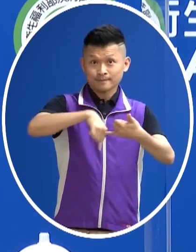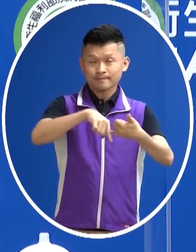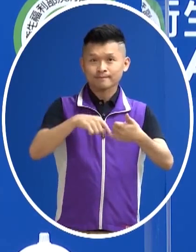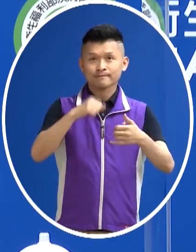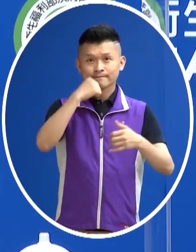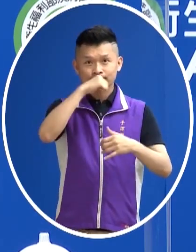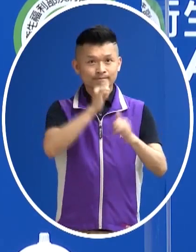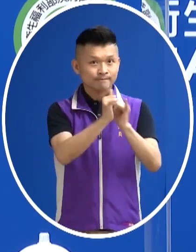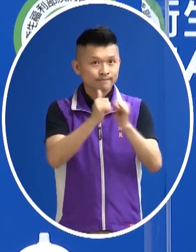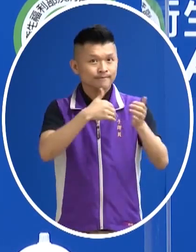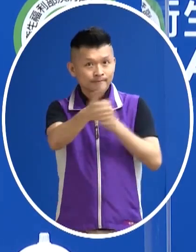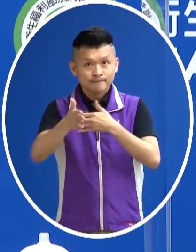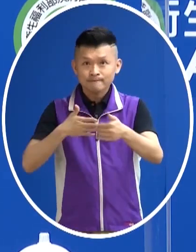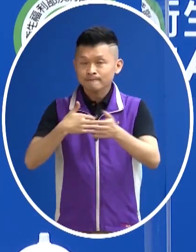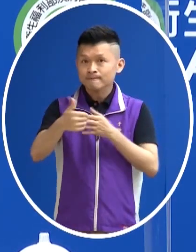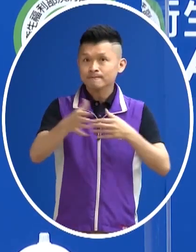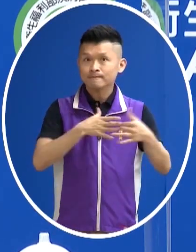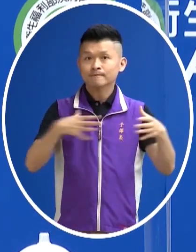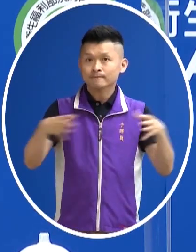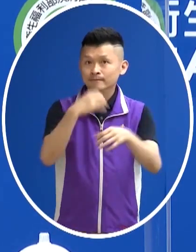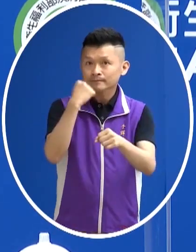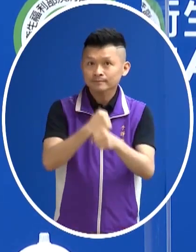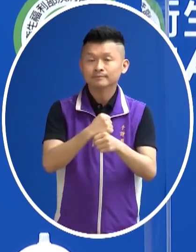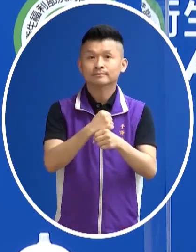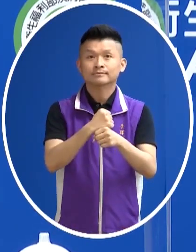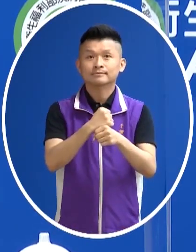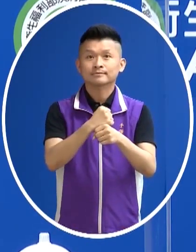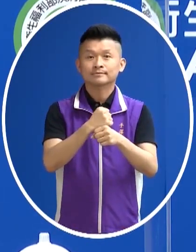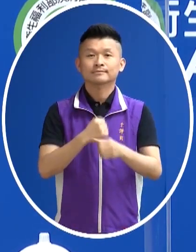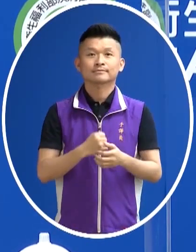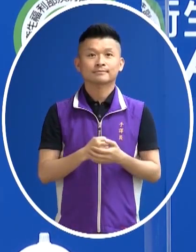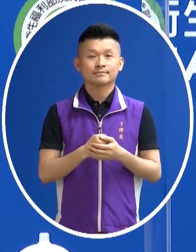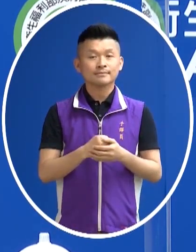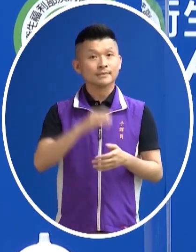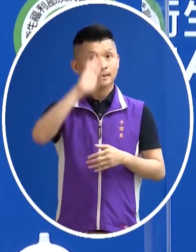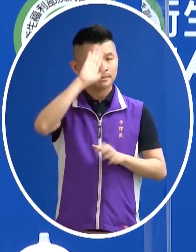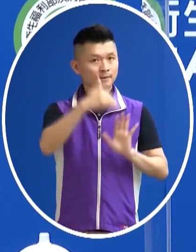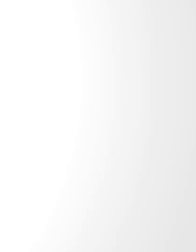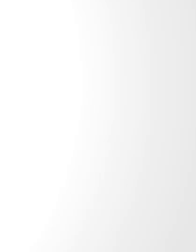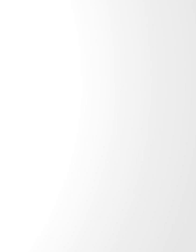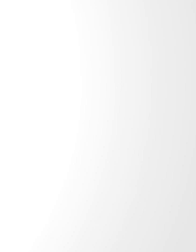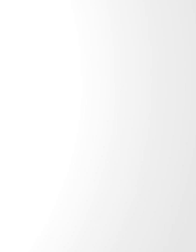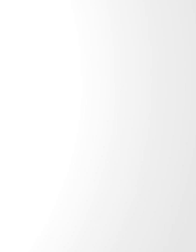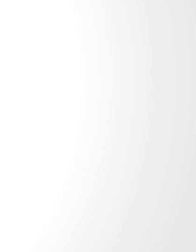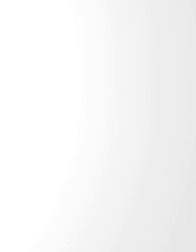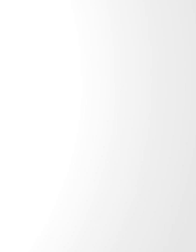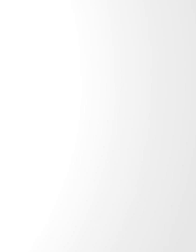合作，好，那能够好做成一个更好的好防疫的典范。